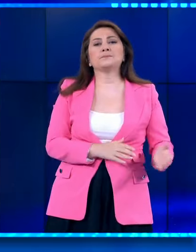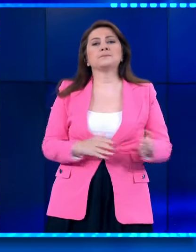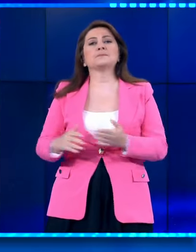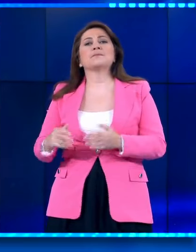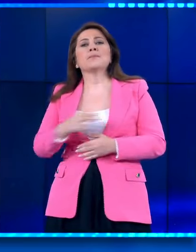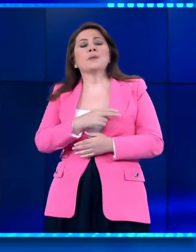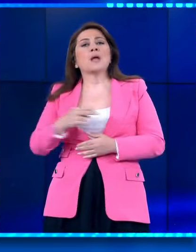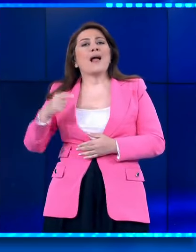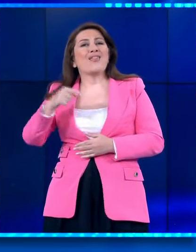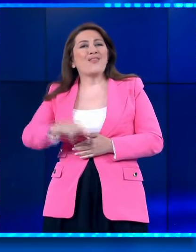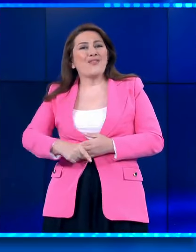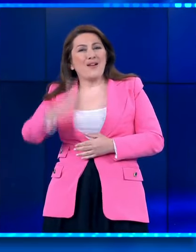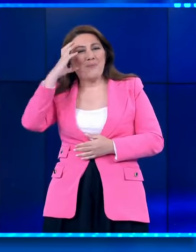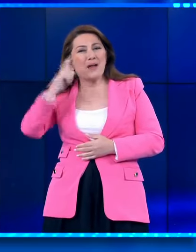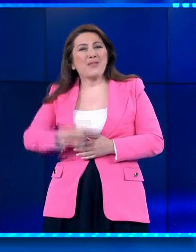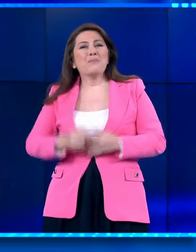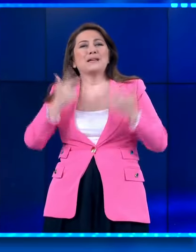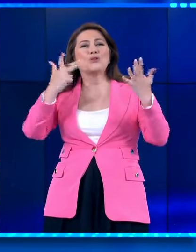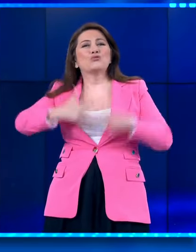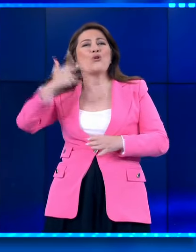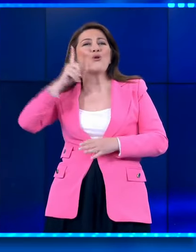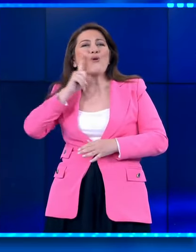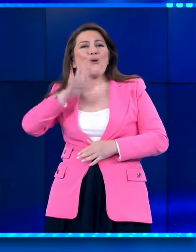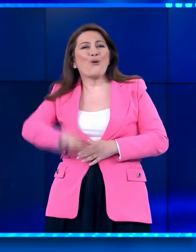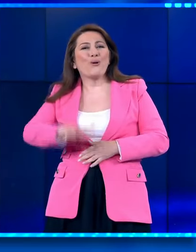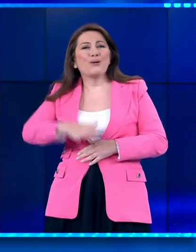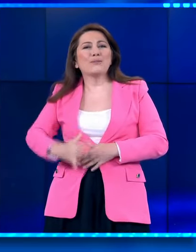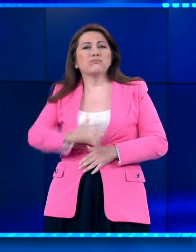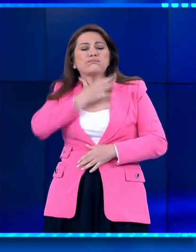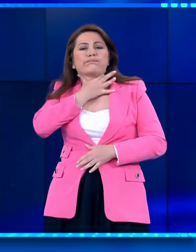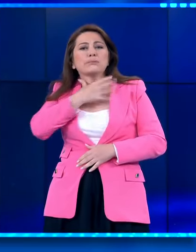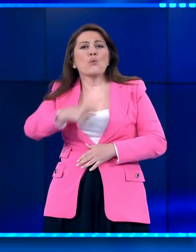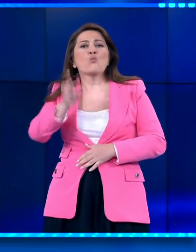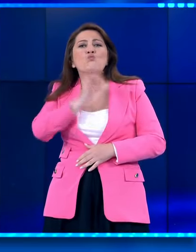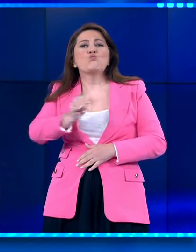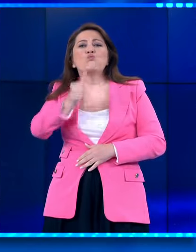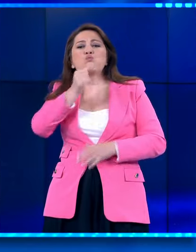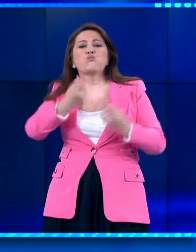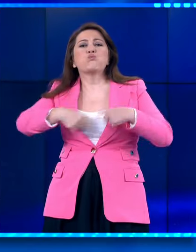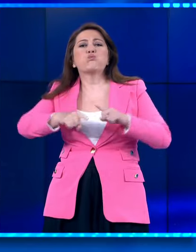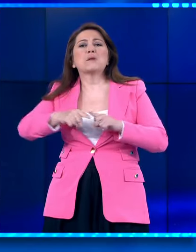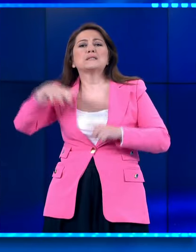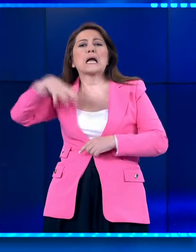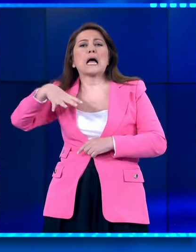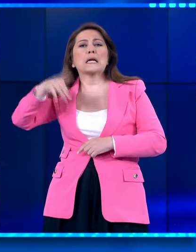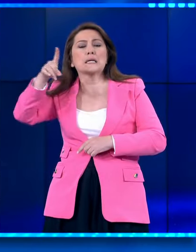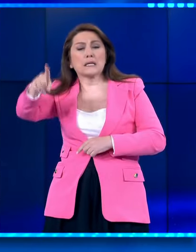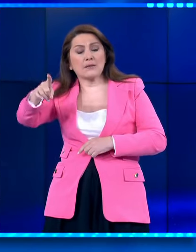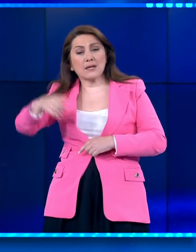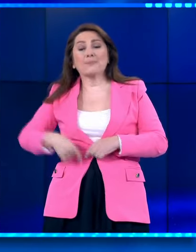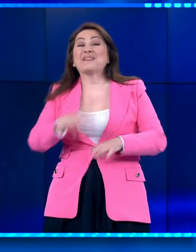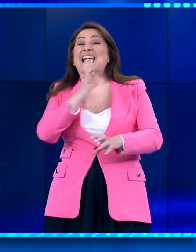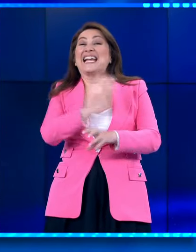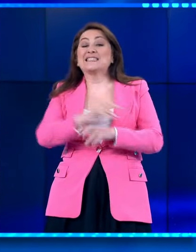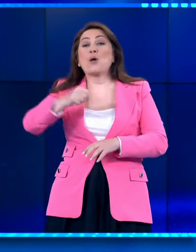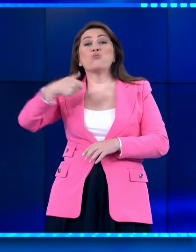Εξελίξεις υπάρχουν στην υπόθεση του πνιγμού του 8χρονου κοριτσιού σε πισίνα κατασκήνωση στη Χαλκιδική. Ο διορισμένος πραγματογνώμονας που όρισε η